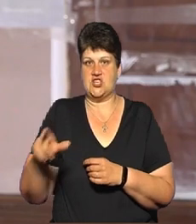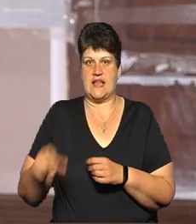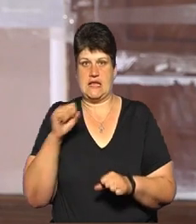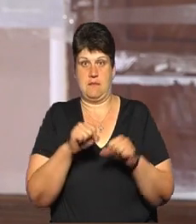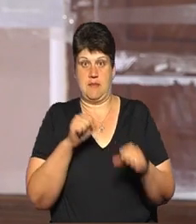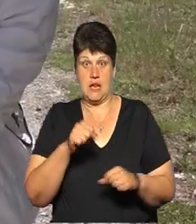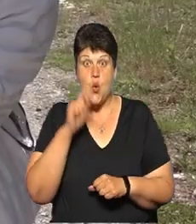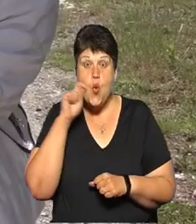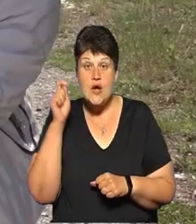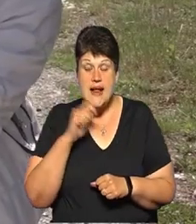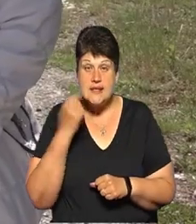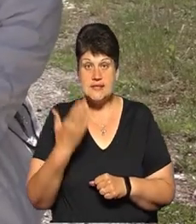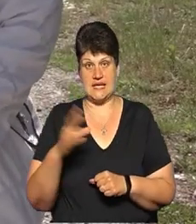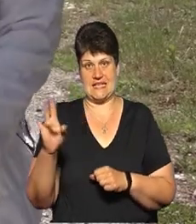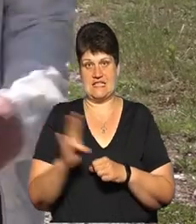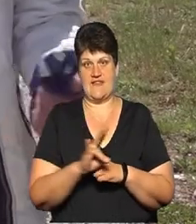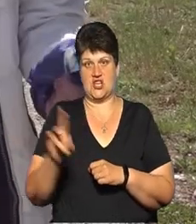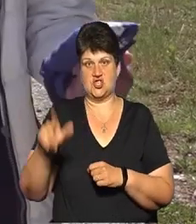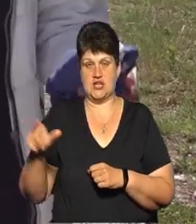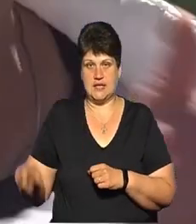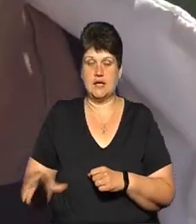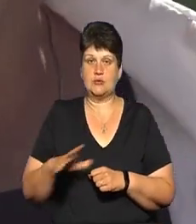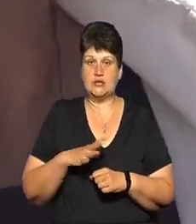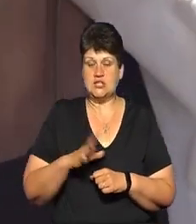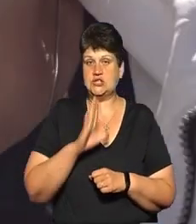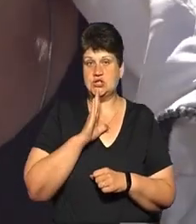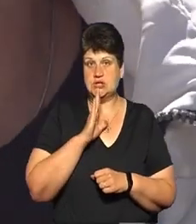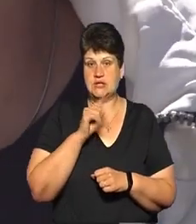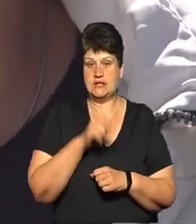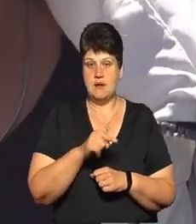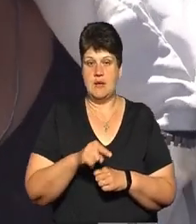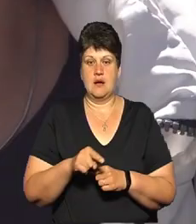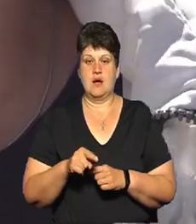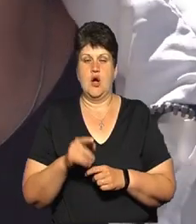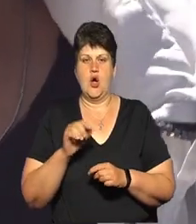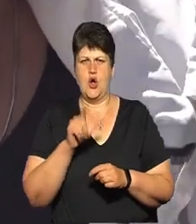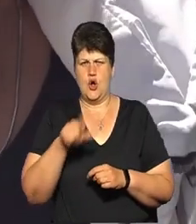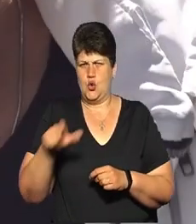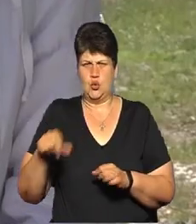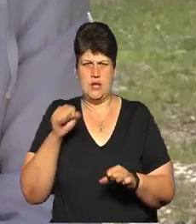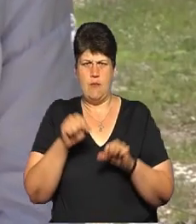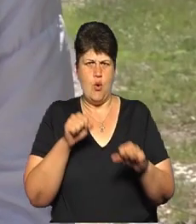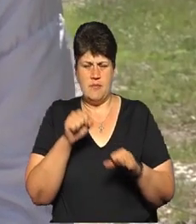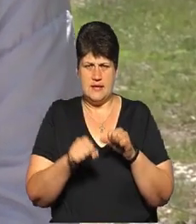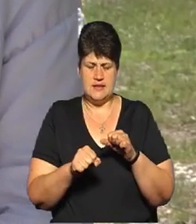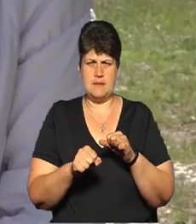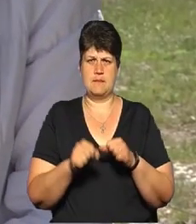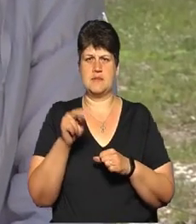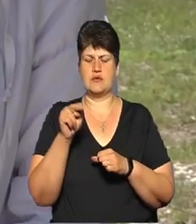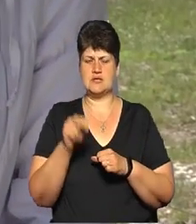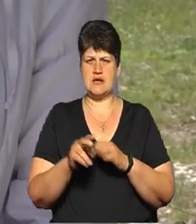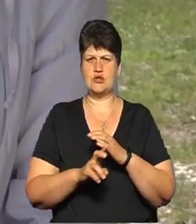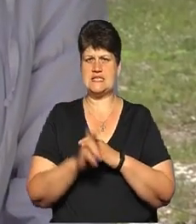українських священників. Була на тій службі і Лідія Береза. Жінка каже, люди побили священика Православної церкви України. Нашого